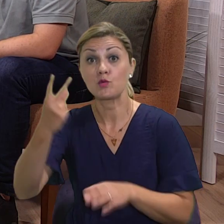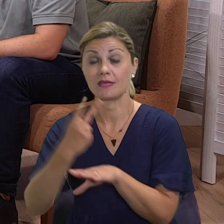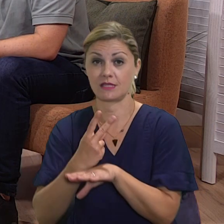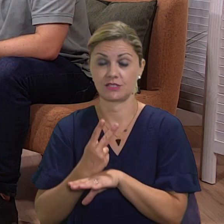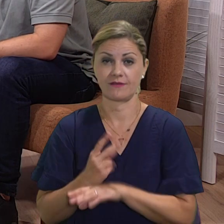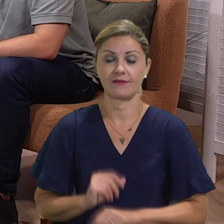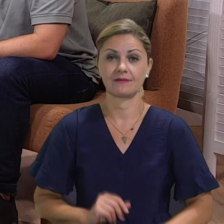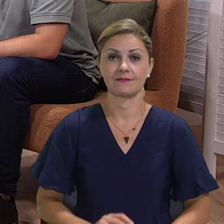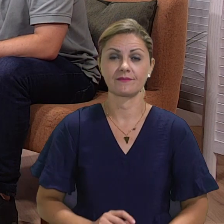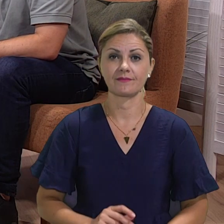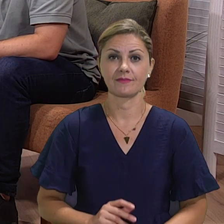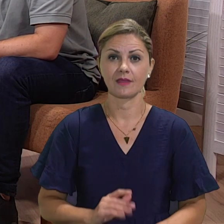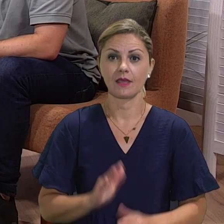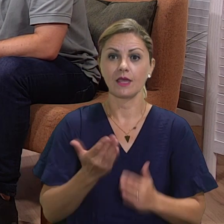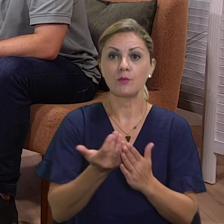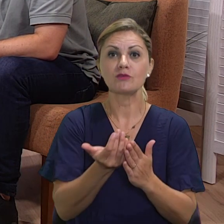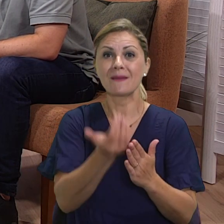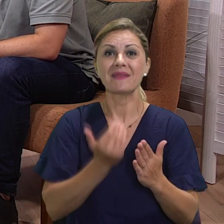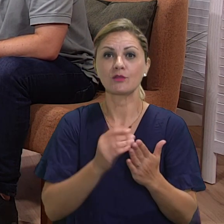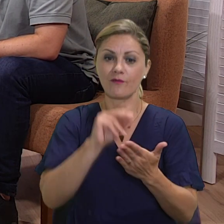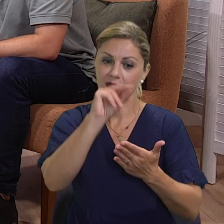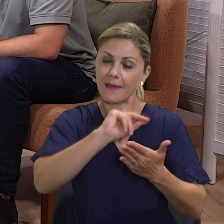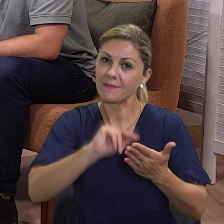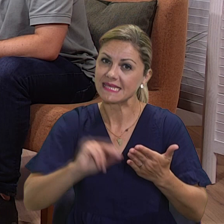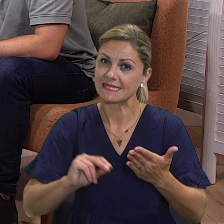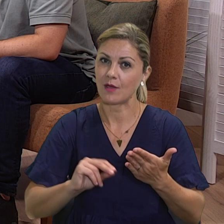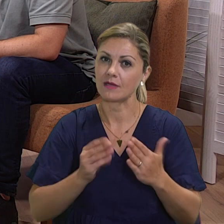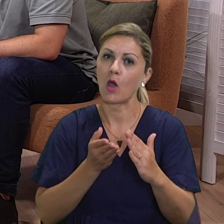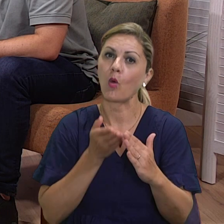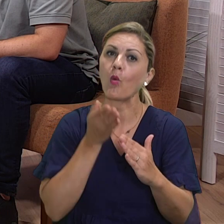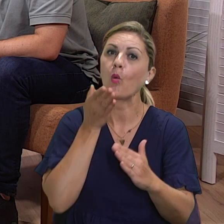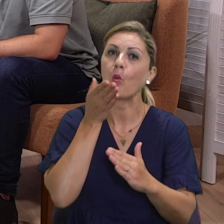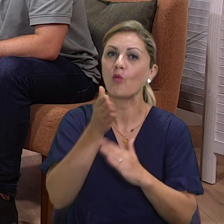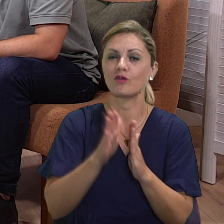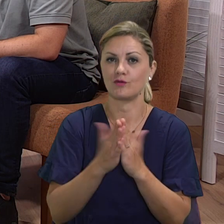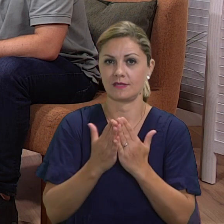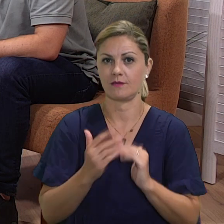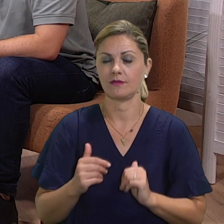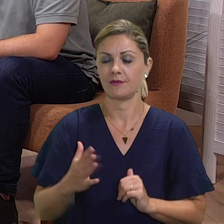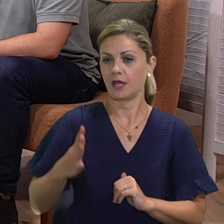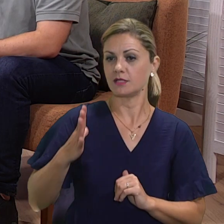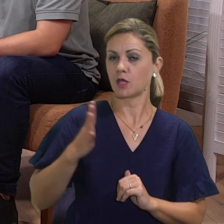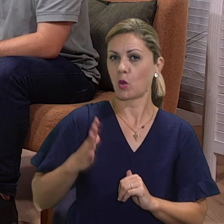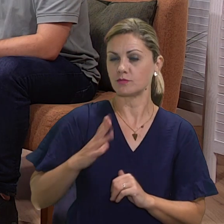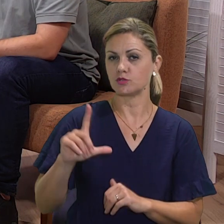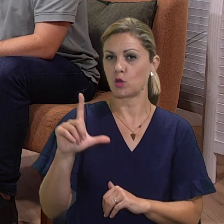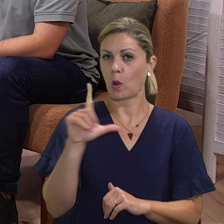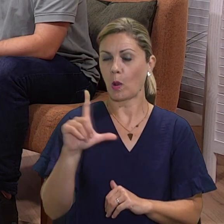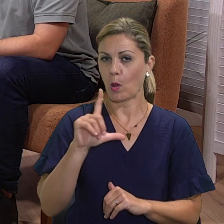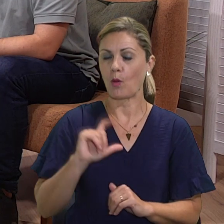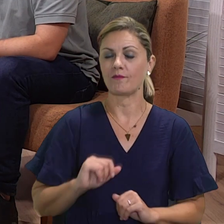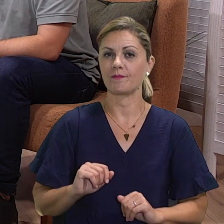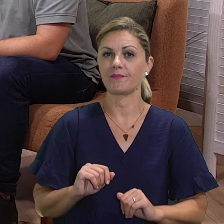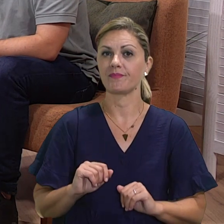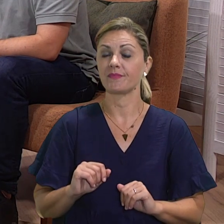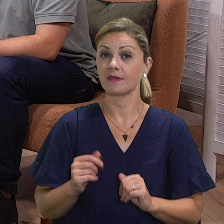sa drugim državama, pa onda ono po par karikatura. I dosta sam predgovora napisao, uglavnom kad se piše, evo sad za gospođu Lovrić,